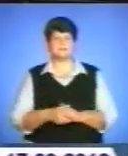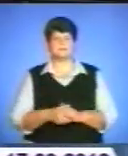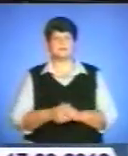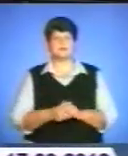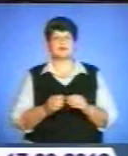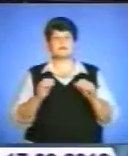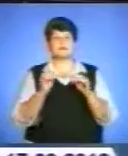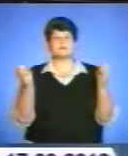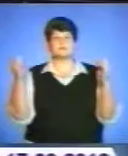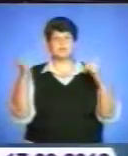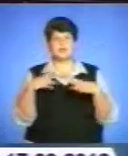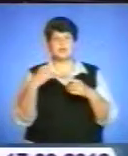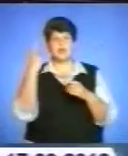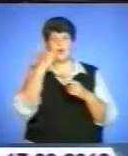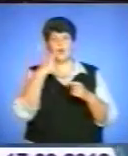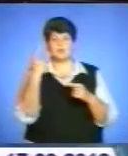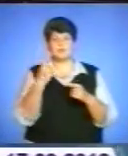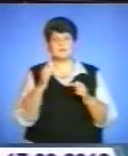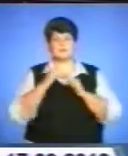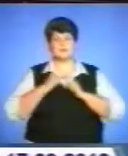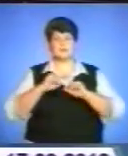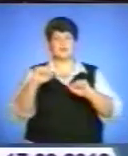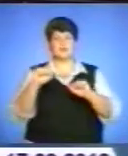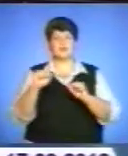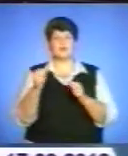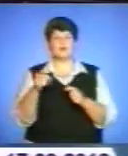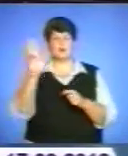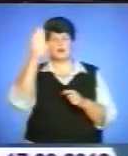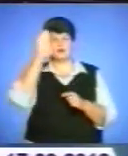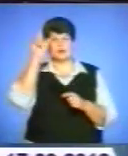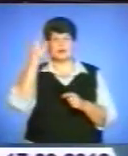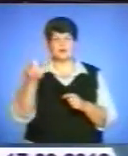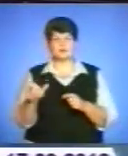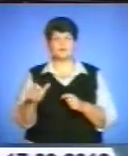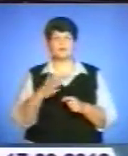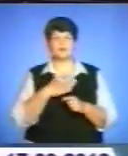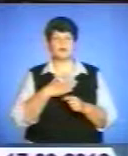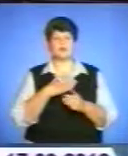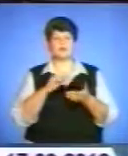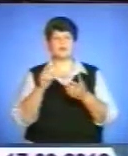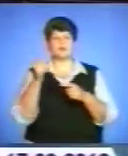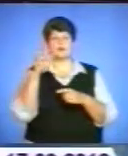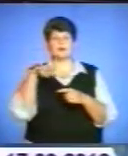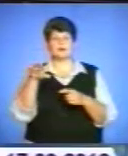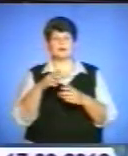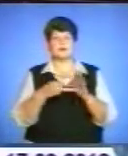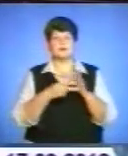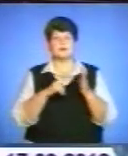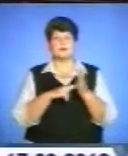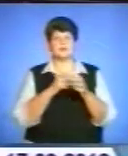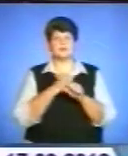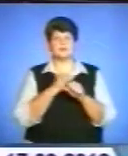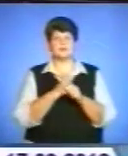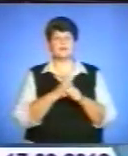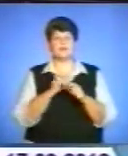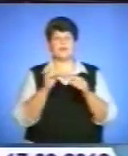Збірний образ кмітливого і сміливого підлітка, який веде здоровий спосіб життя, у нашому краї планують увічнити в металі. До